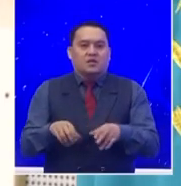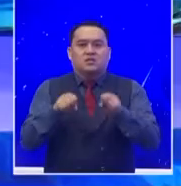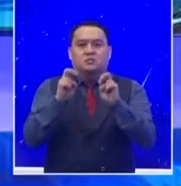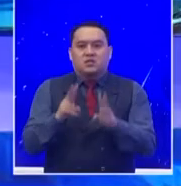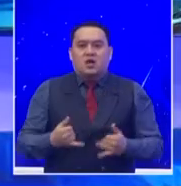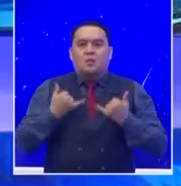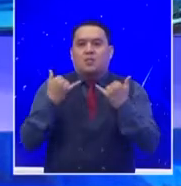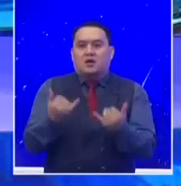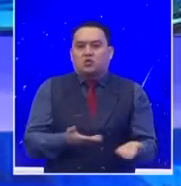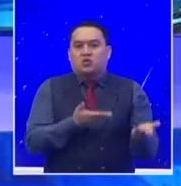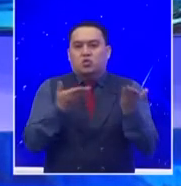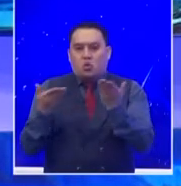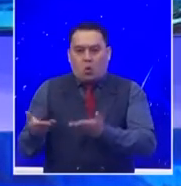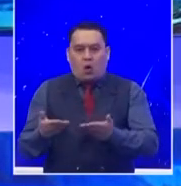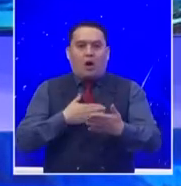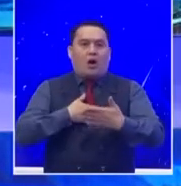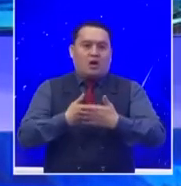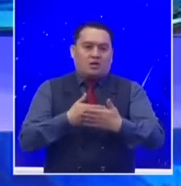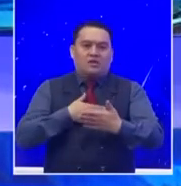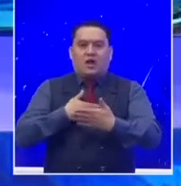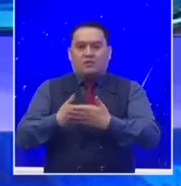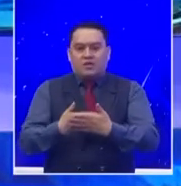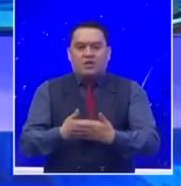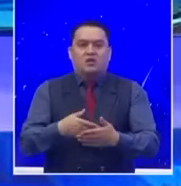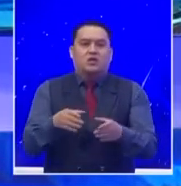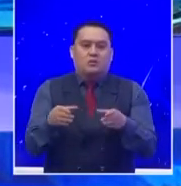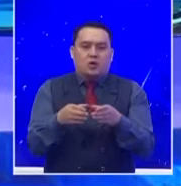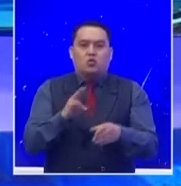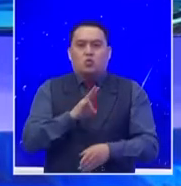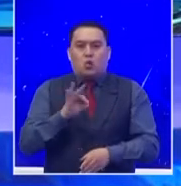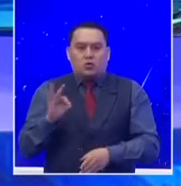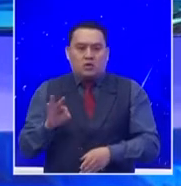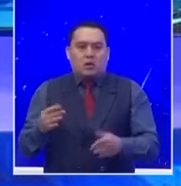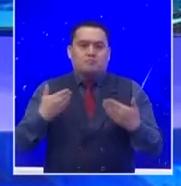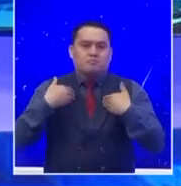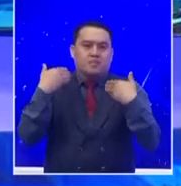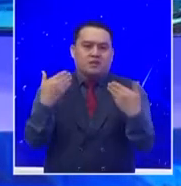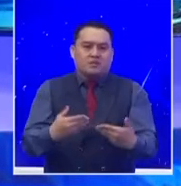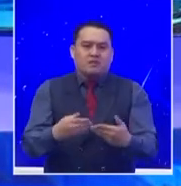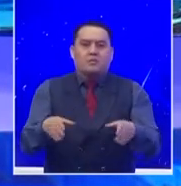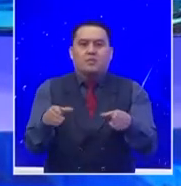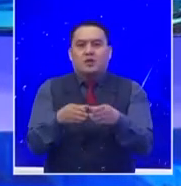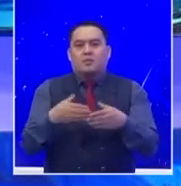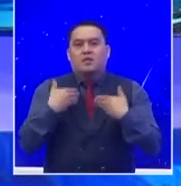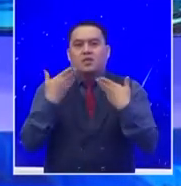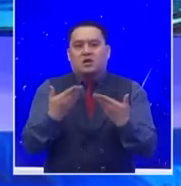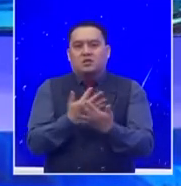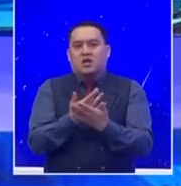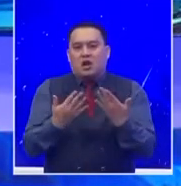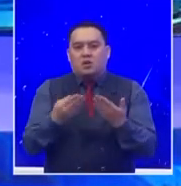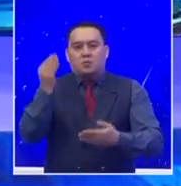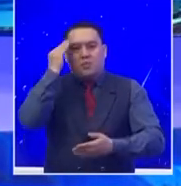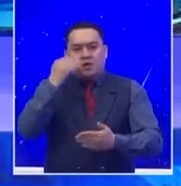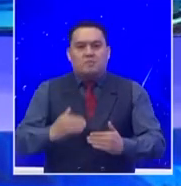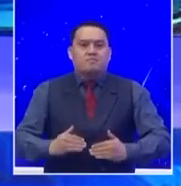мероприятие. Специально к нему приглашены самые активные, принципиальные и почетные партийцы. Наряду с поздравлениями они предложили некоторые меры